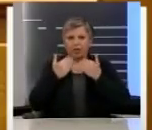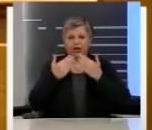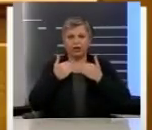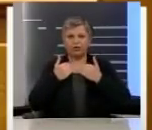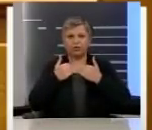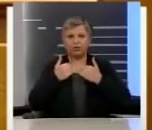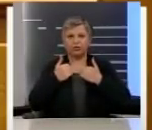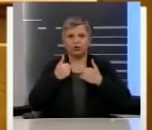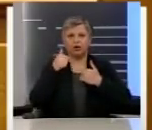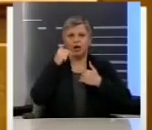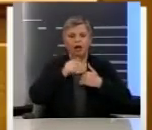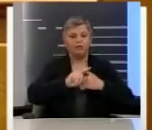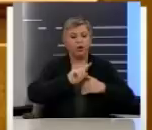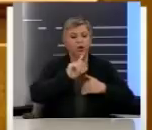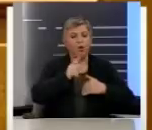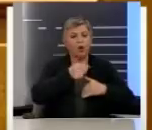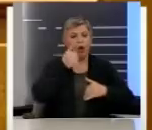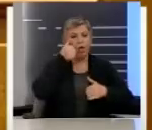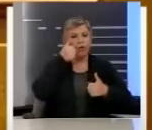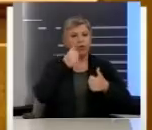Εμείς λοιπόν σήμερα τους απαντάμε